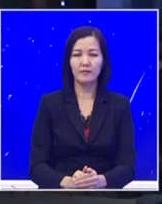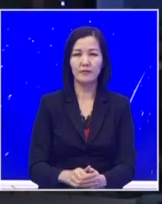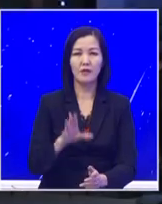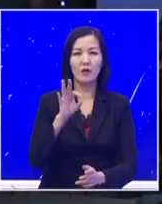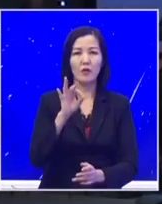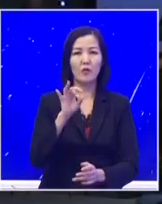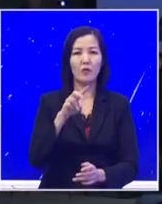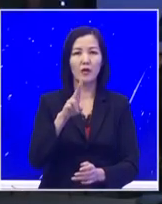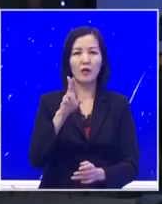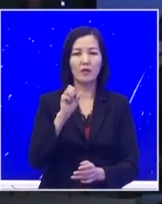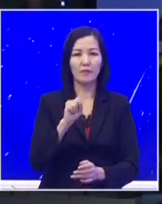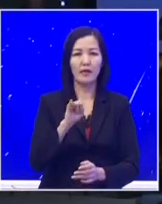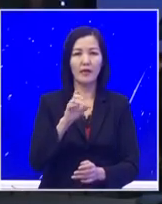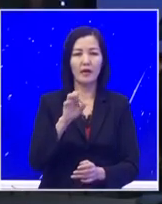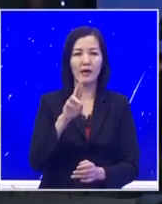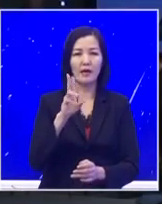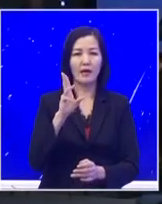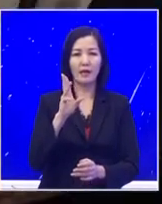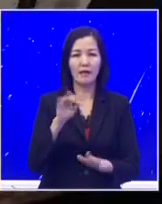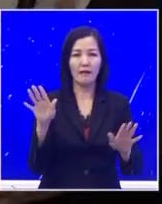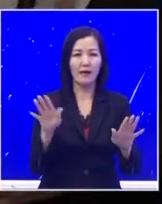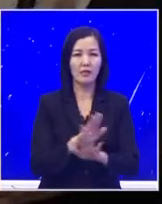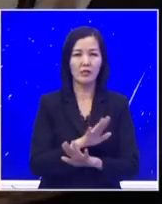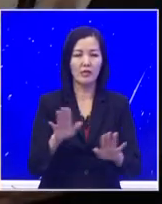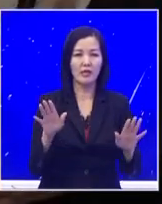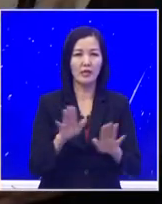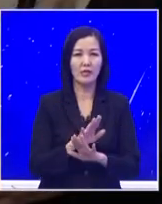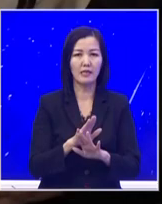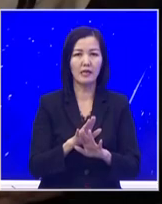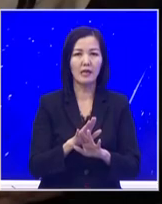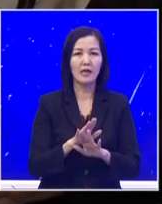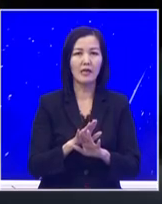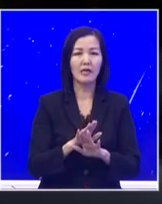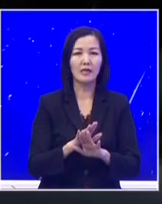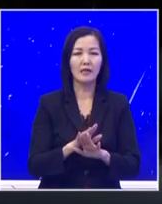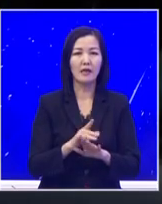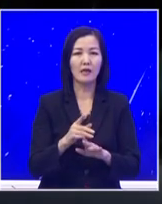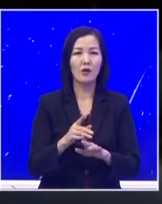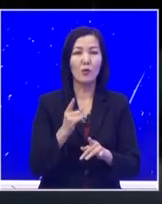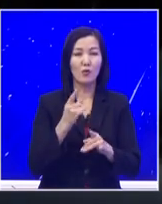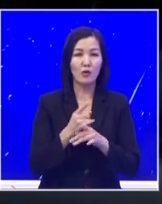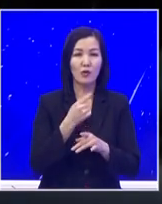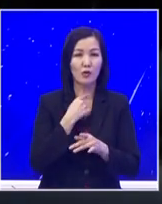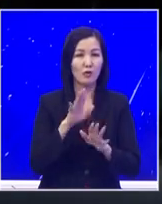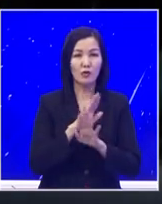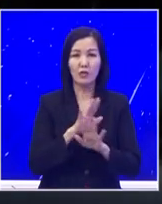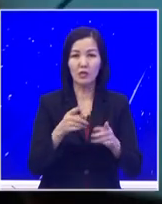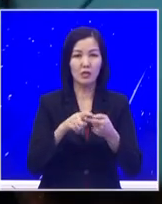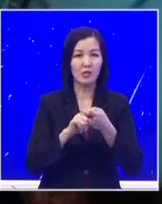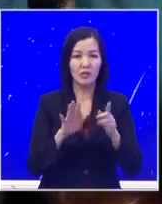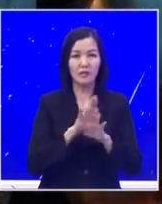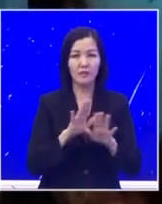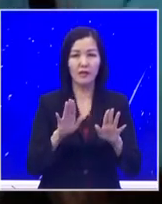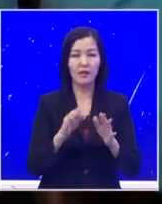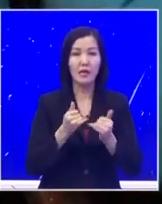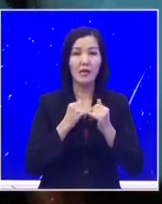Оралбай мен Аян оркестр әншілері, жанды дауыста жандарын сала әншір қайтындар. Фонограмма дегенді білмейді, халықтың ерекше құрметтеуі